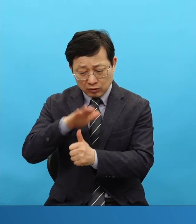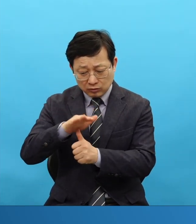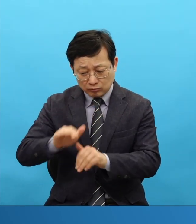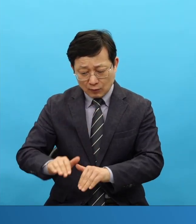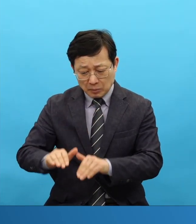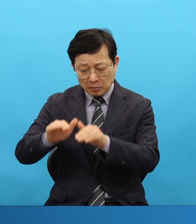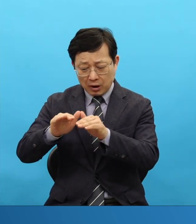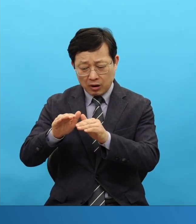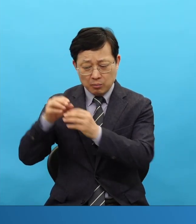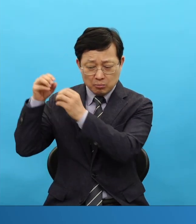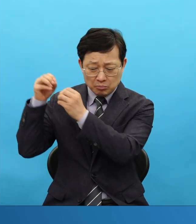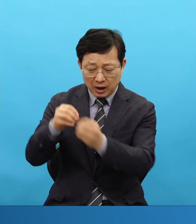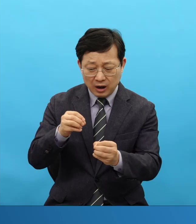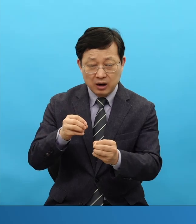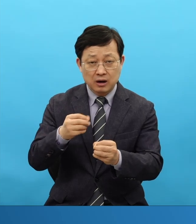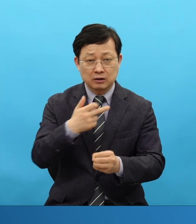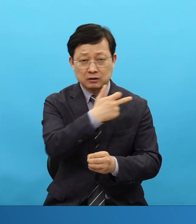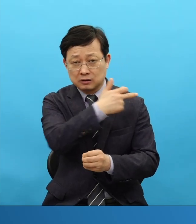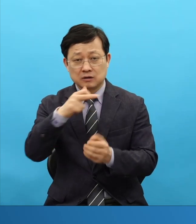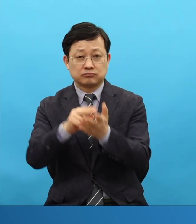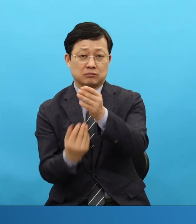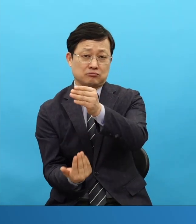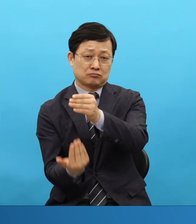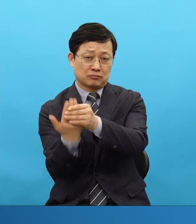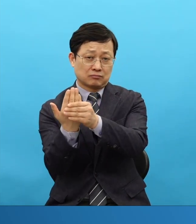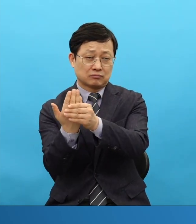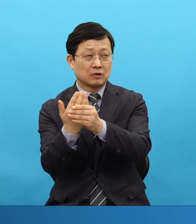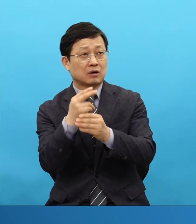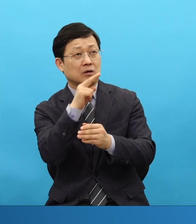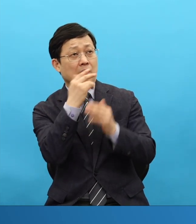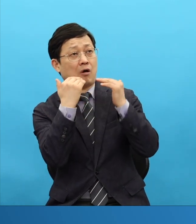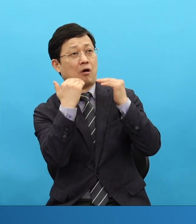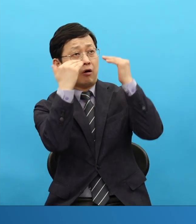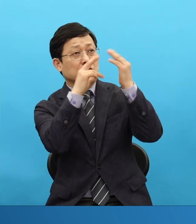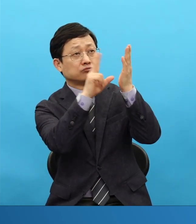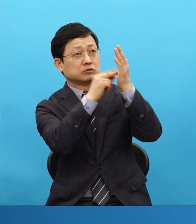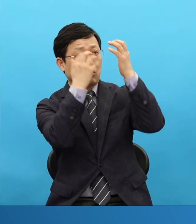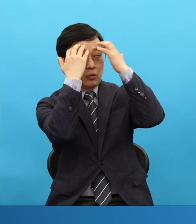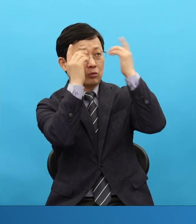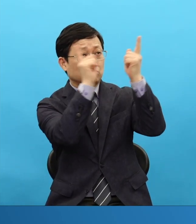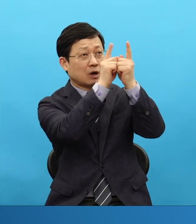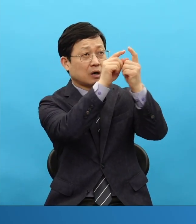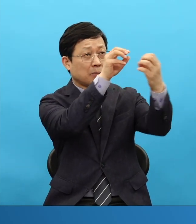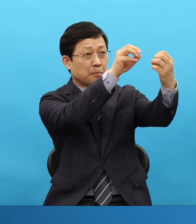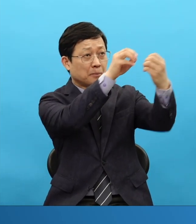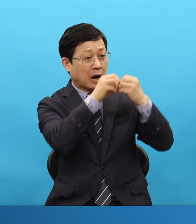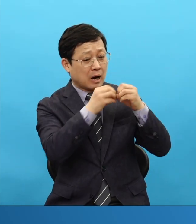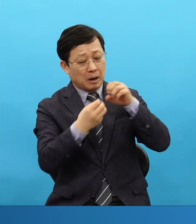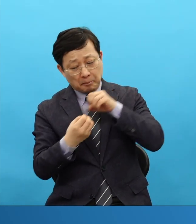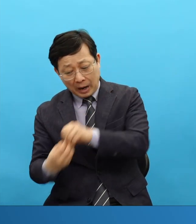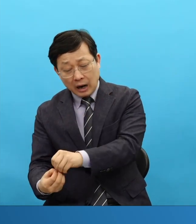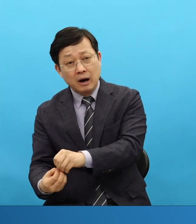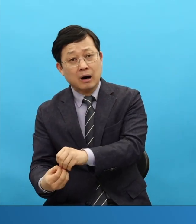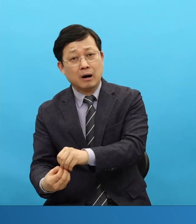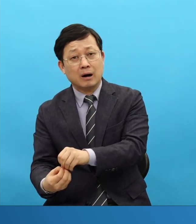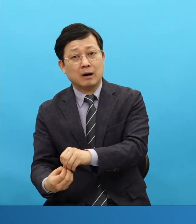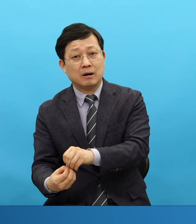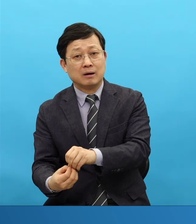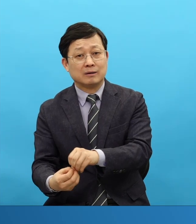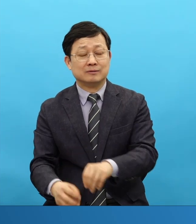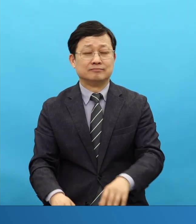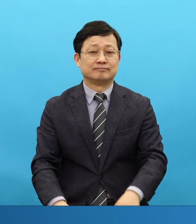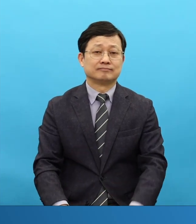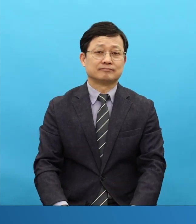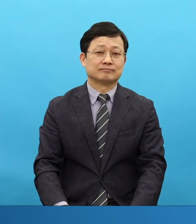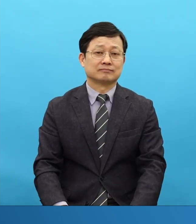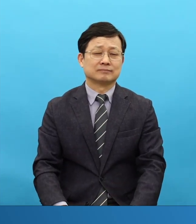big trouble. 여러분이 어른들 봤잖아요, 고생하는 거. 그거 그대로 와요. You saw the suffering of your parents, that will come exactly the same way.